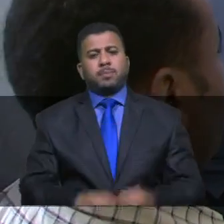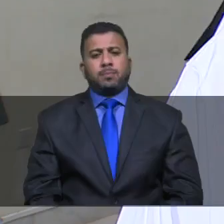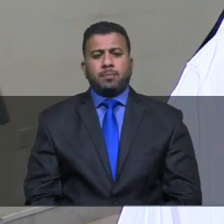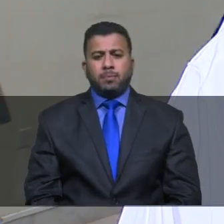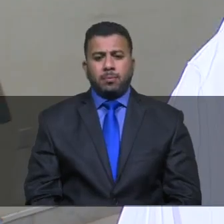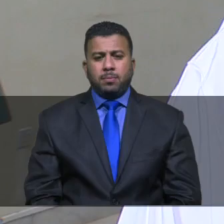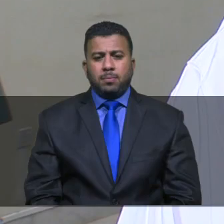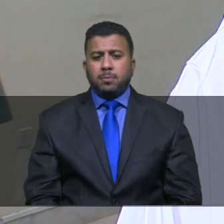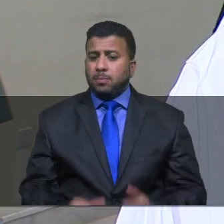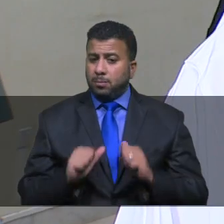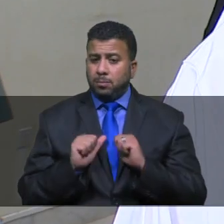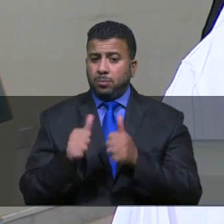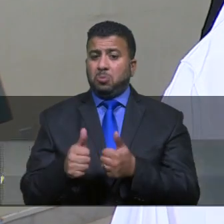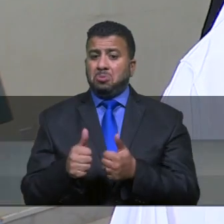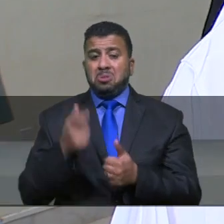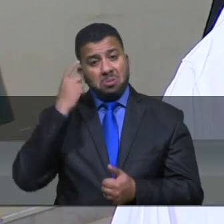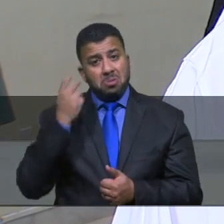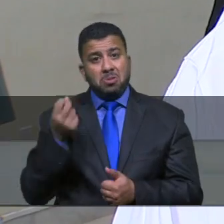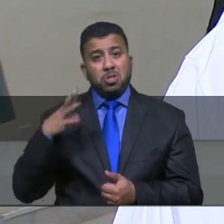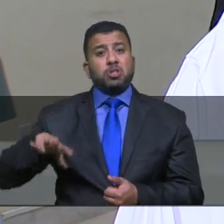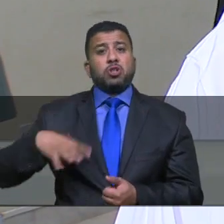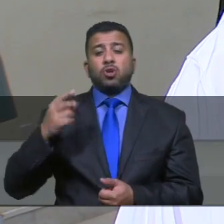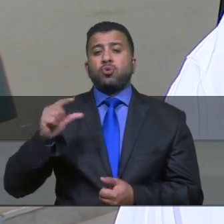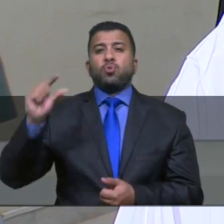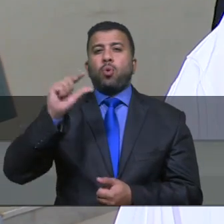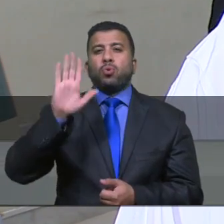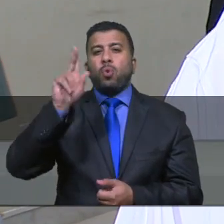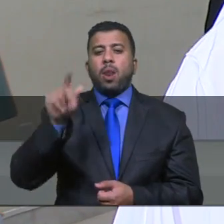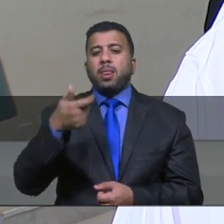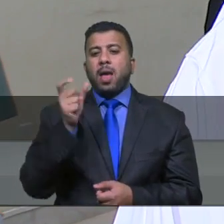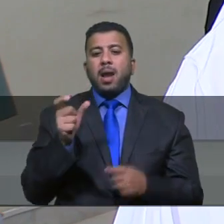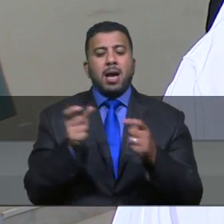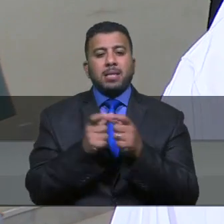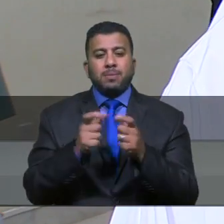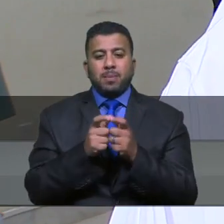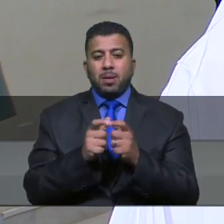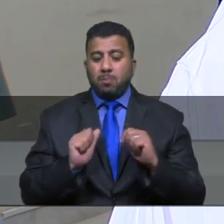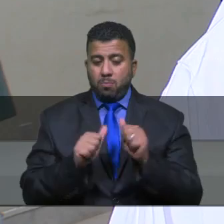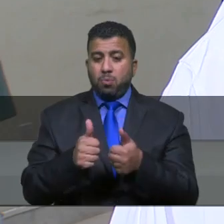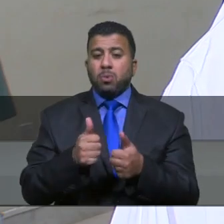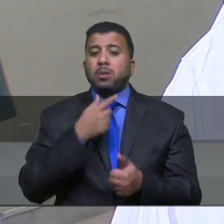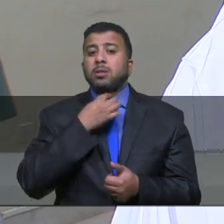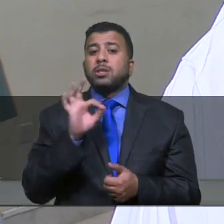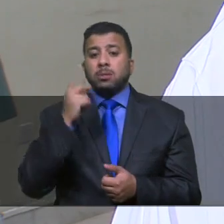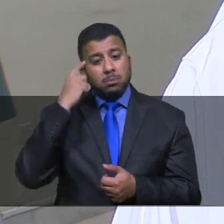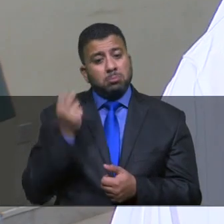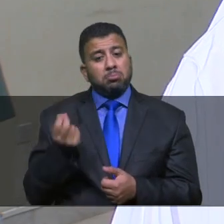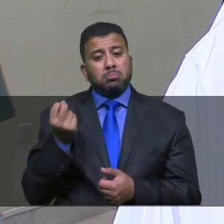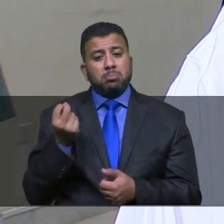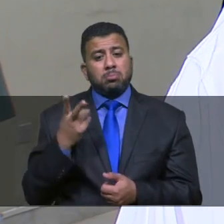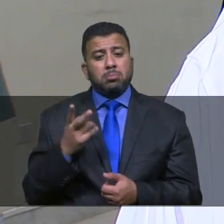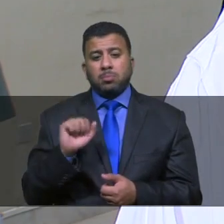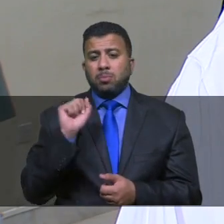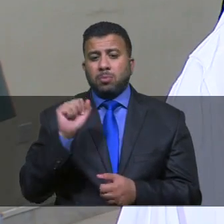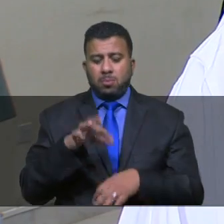مبادرة زينة من صاحب السمو الدكتور الشيخ خطاب بن محمد القاسمي، وهاي مبادرة حق